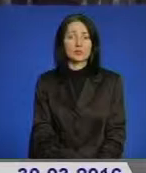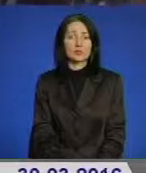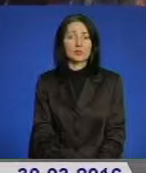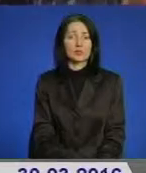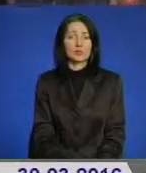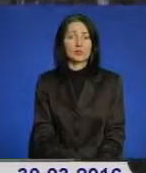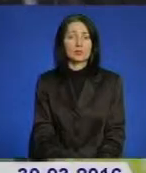чи був колодязь накритий, хто